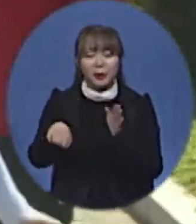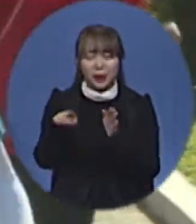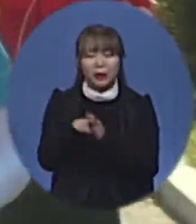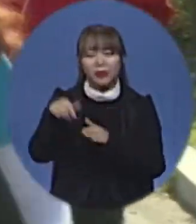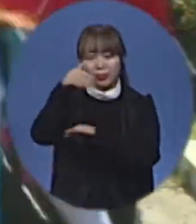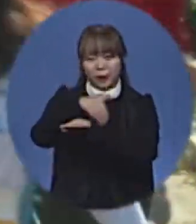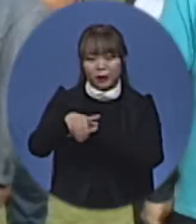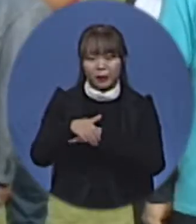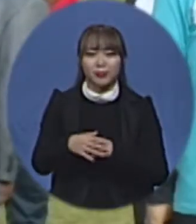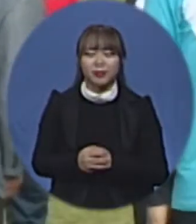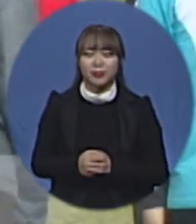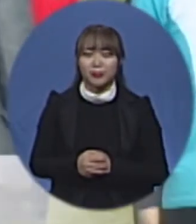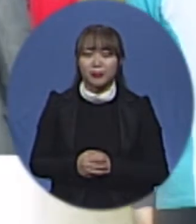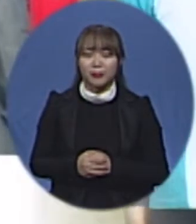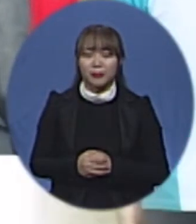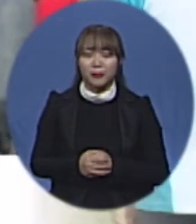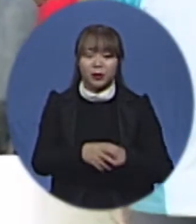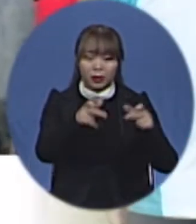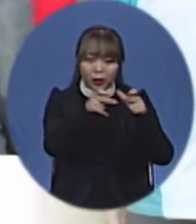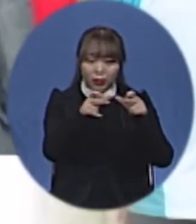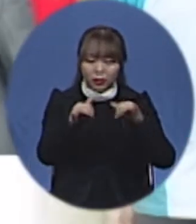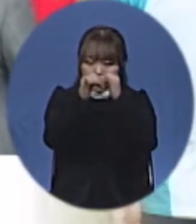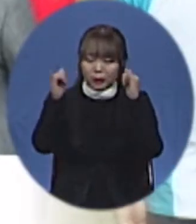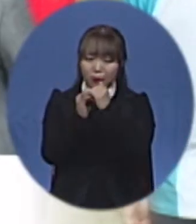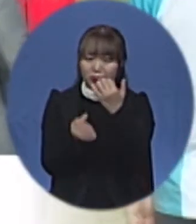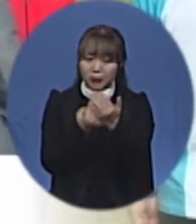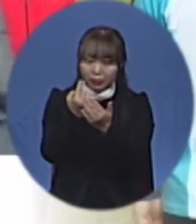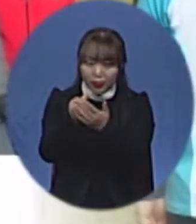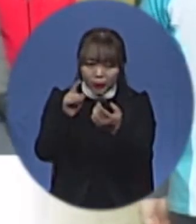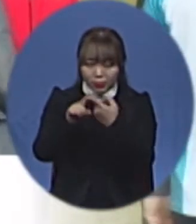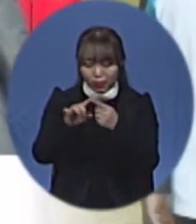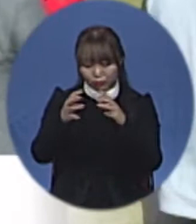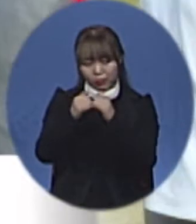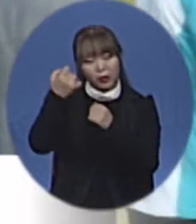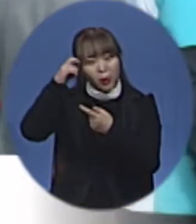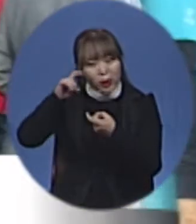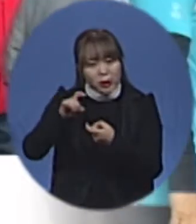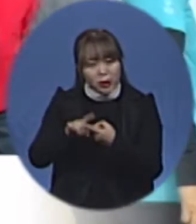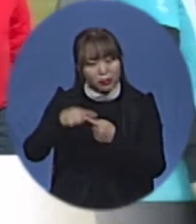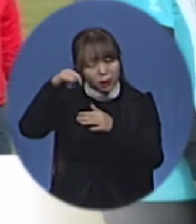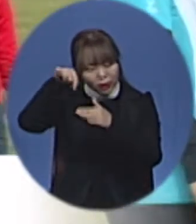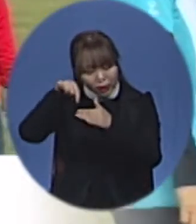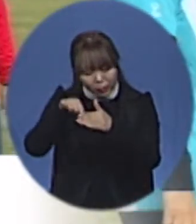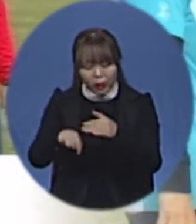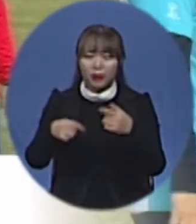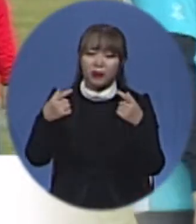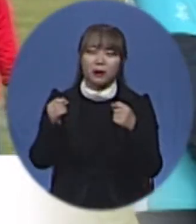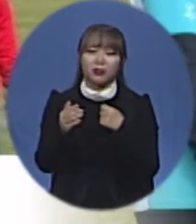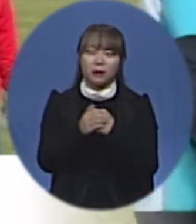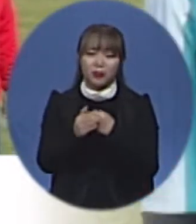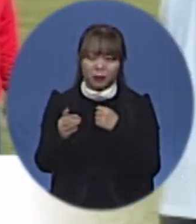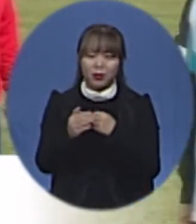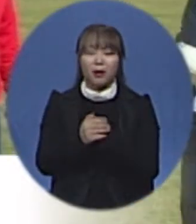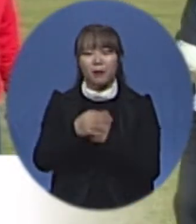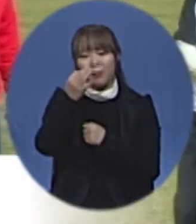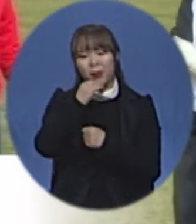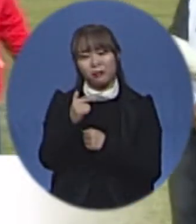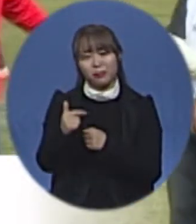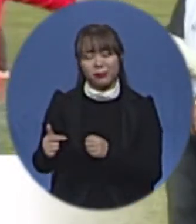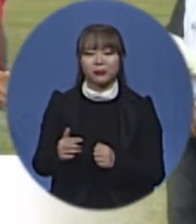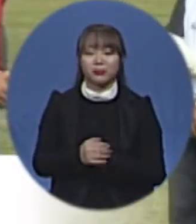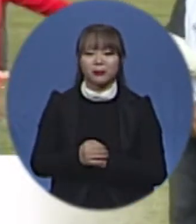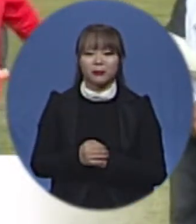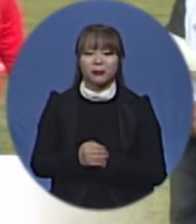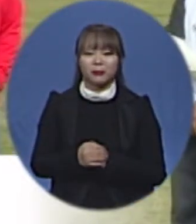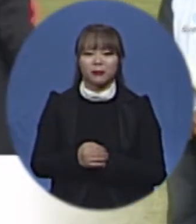기획됐습니다. 장애인들의 사회 참여에 대한 관심이 깊어지는 것 같아서 아주 그 보람을